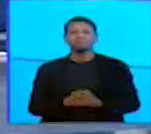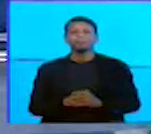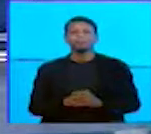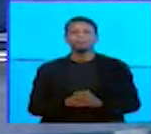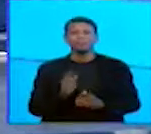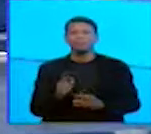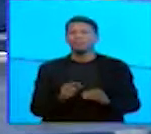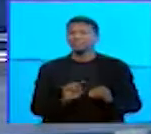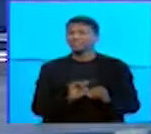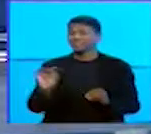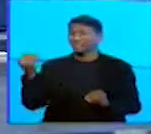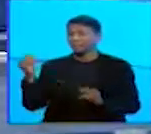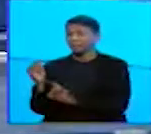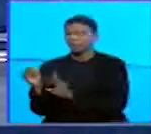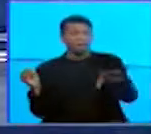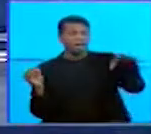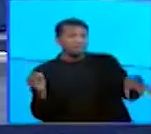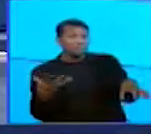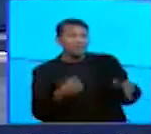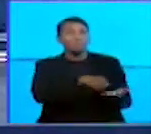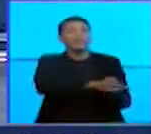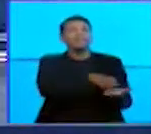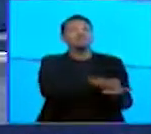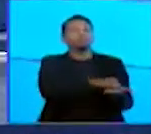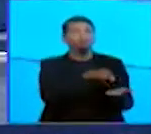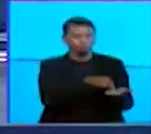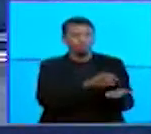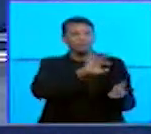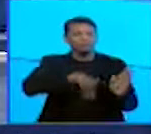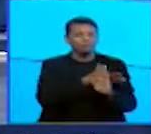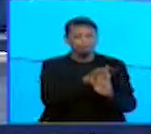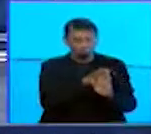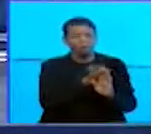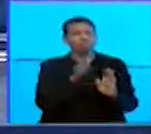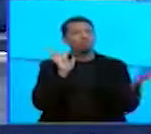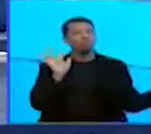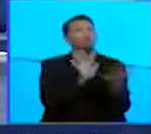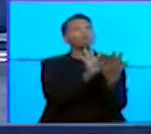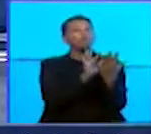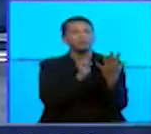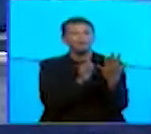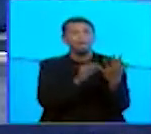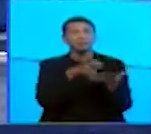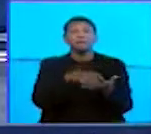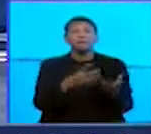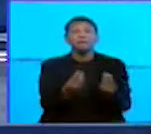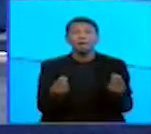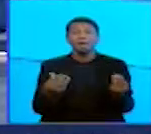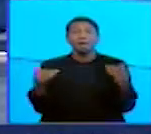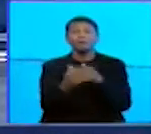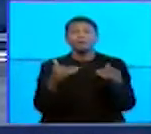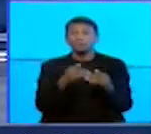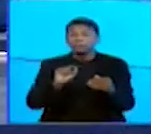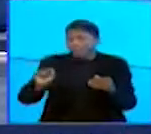Berbeda dengan Jakarta, sekolah tatap muka di Madiun, Jawa Timur berlangsung di taman lalu lintas, bukan di sekolah. 18